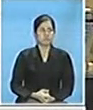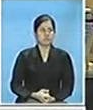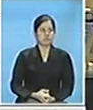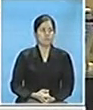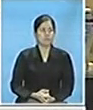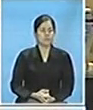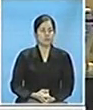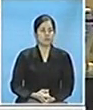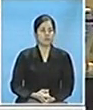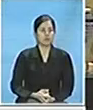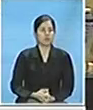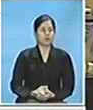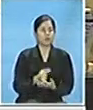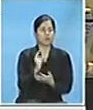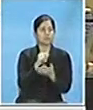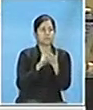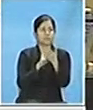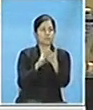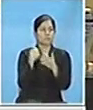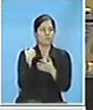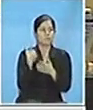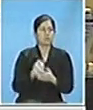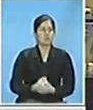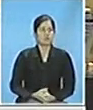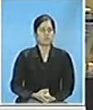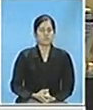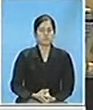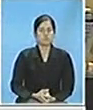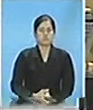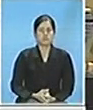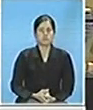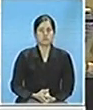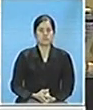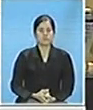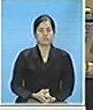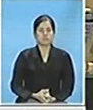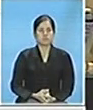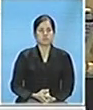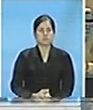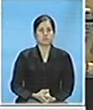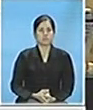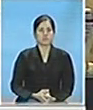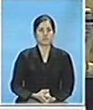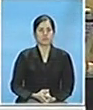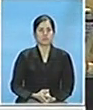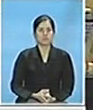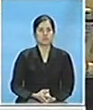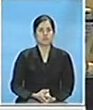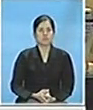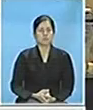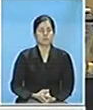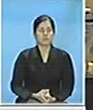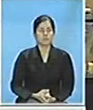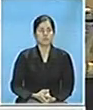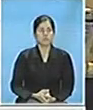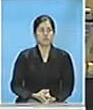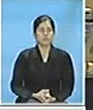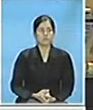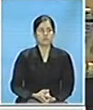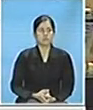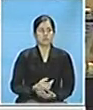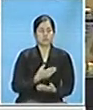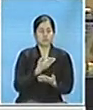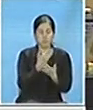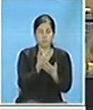ถือว่าจบแล้วครับ เห็นด้วยครับท่านประธาน ต้องส่งไปครับตามนั้นแหละ อยากจะสนับสนุนท่านประธาน ตกลงกันครับ ขอบคุณครับ ตามที่ได้ตกลงกัน